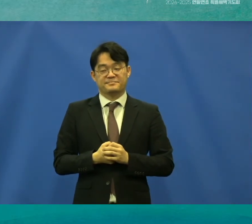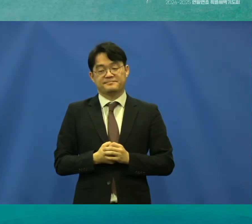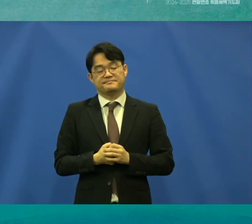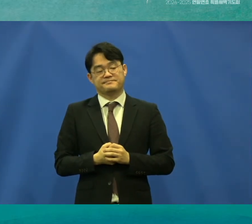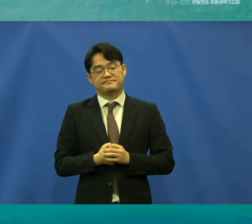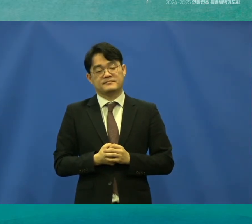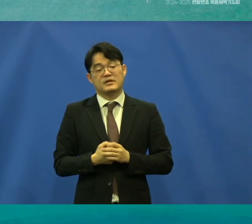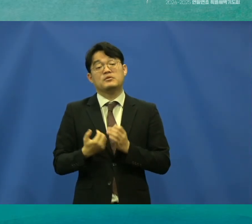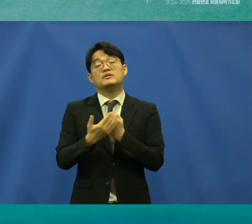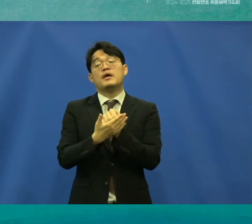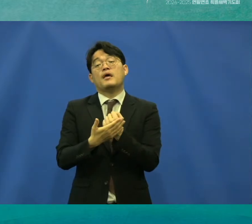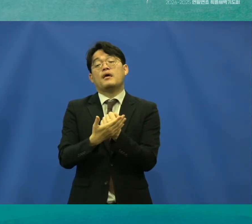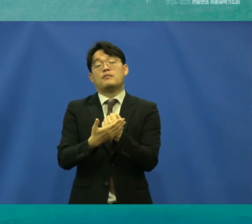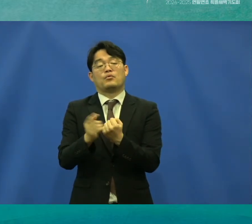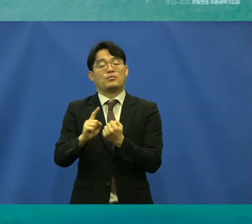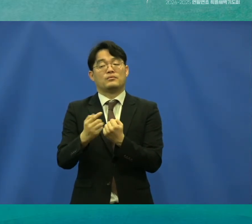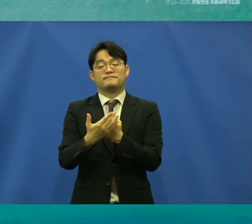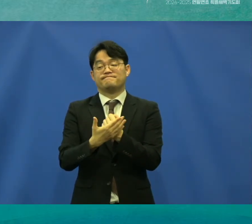무엇입니까, 여러분?